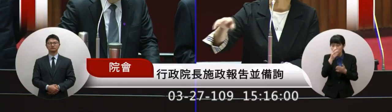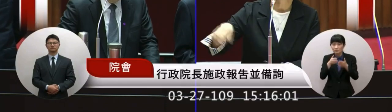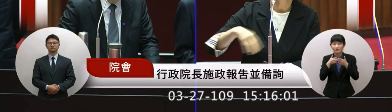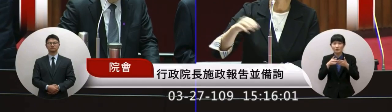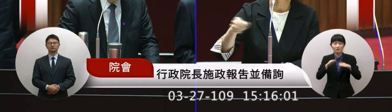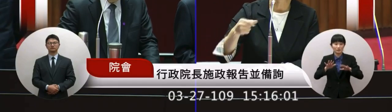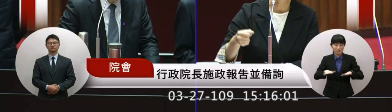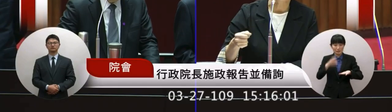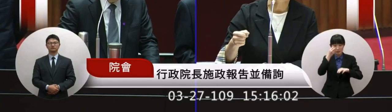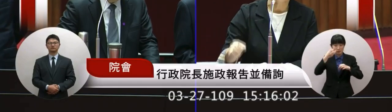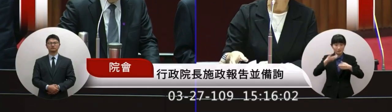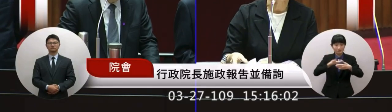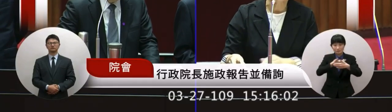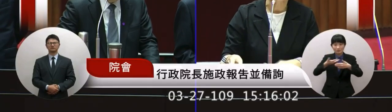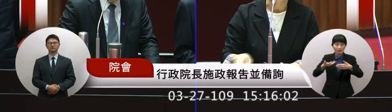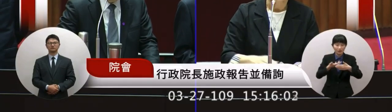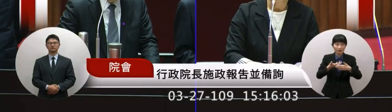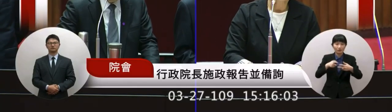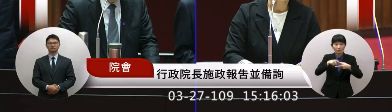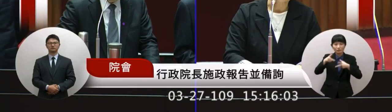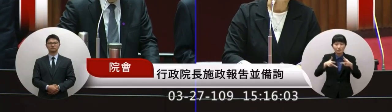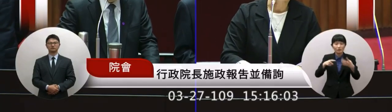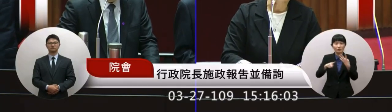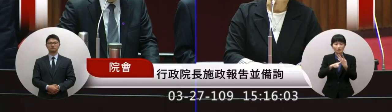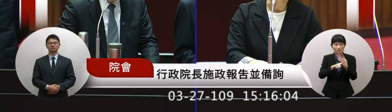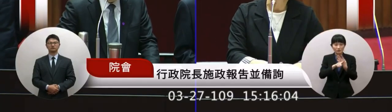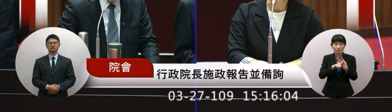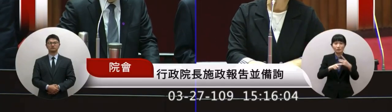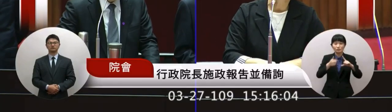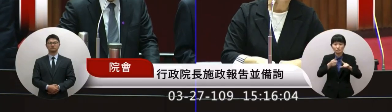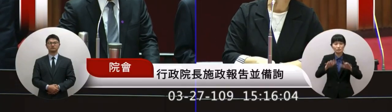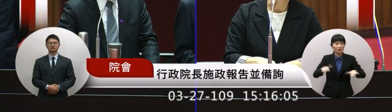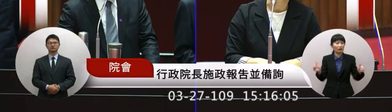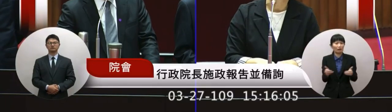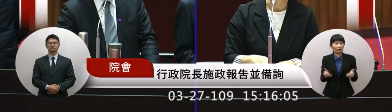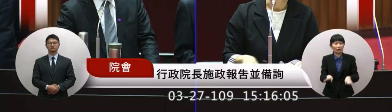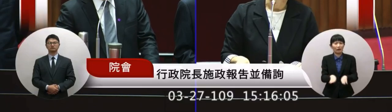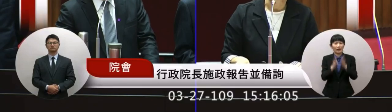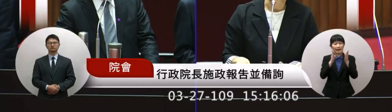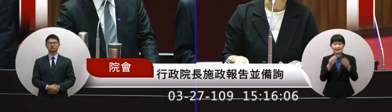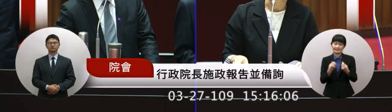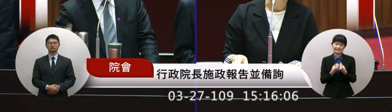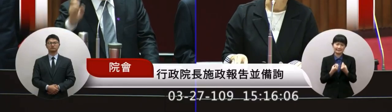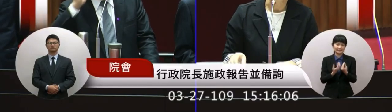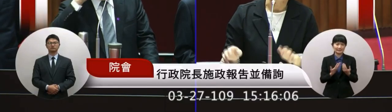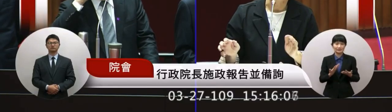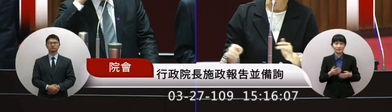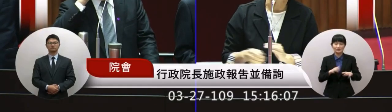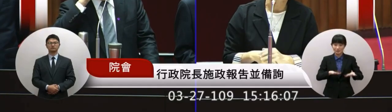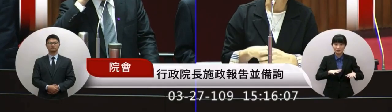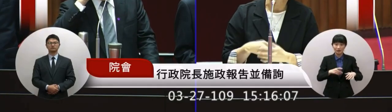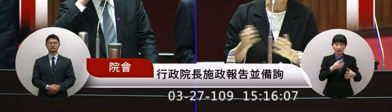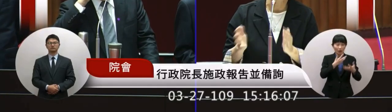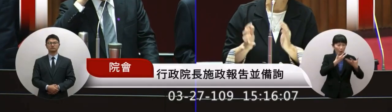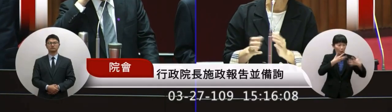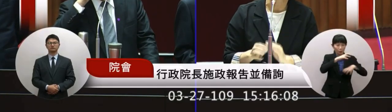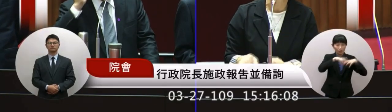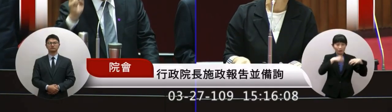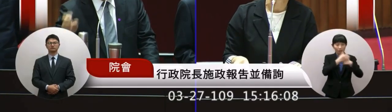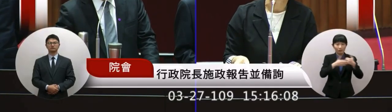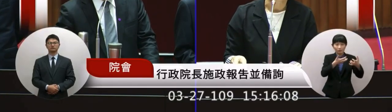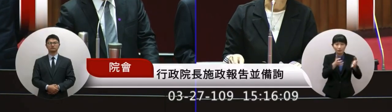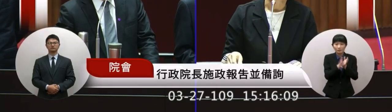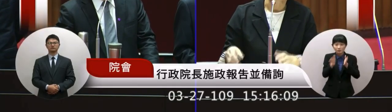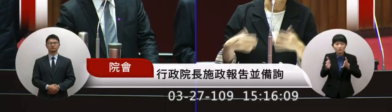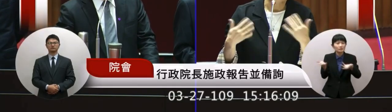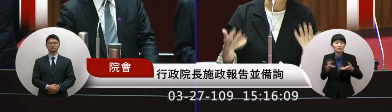已经离施工啊，啊，是不是院长可以回应数十万那个环保团体还有支持关心的那